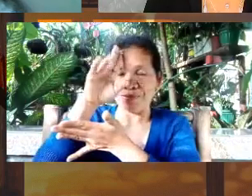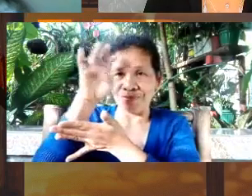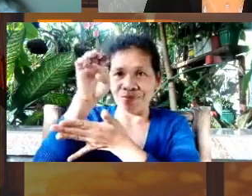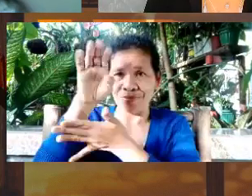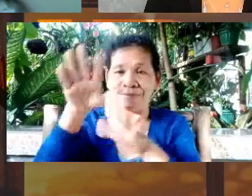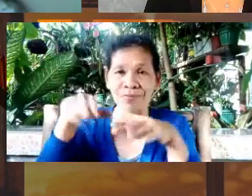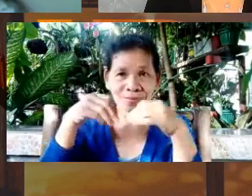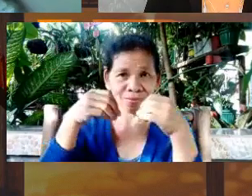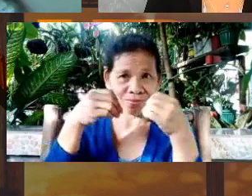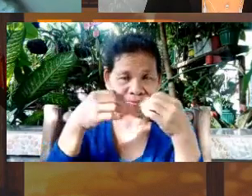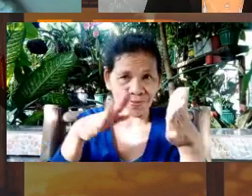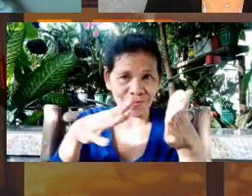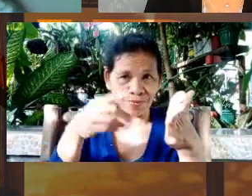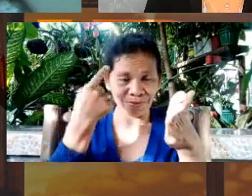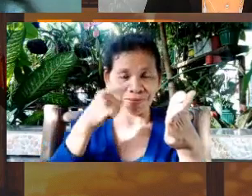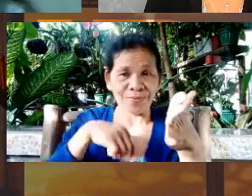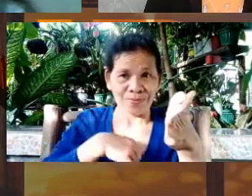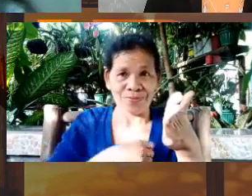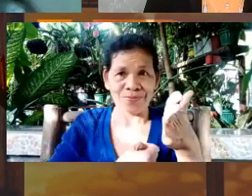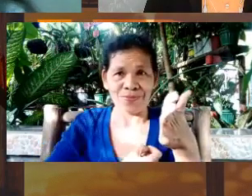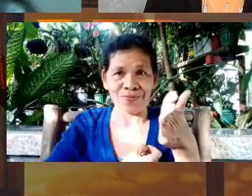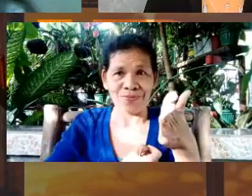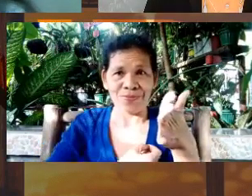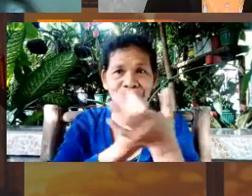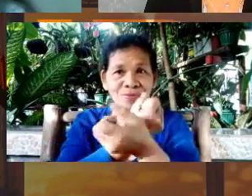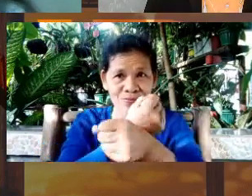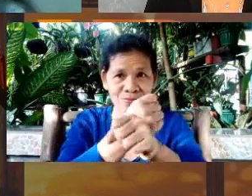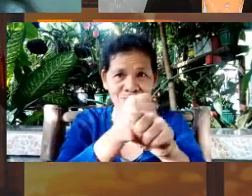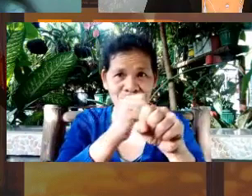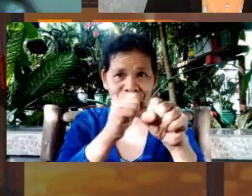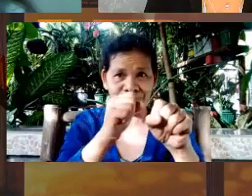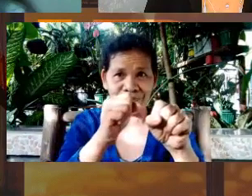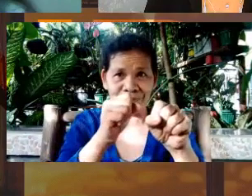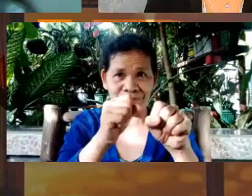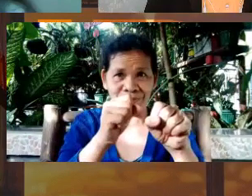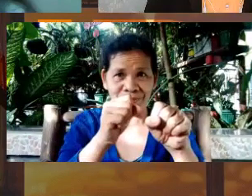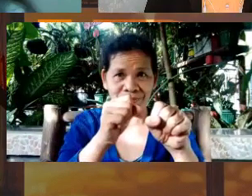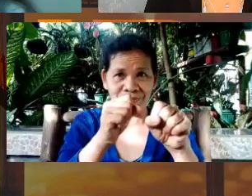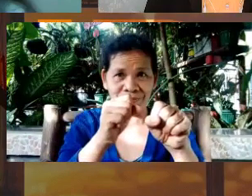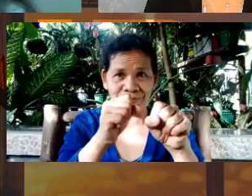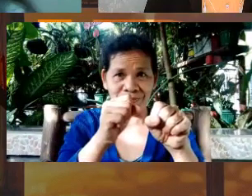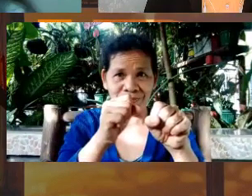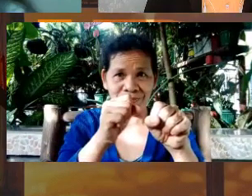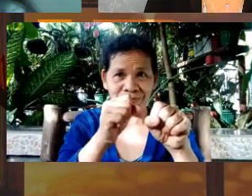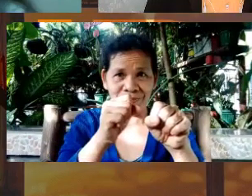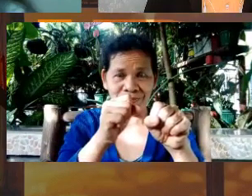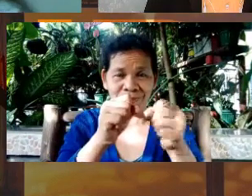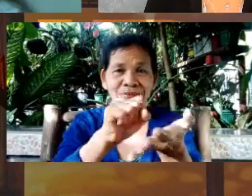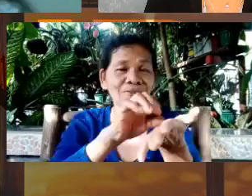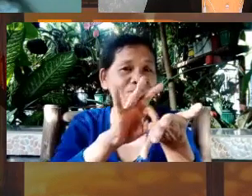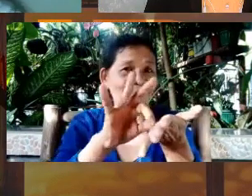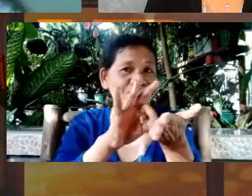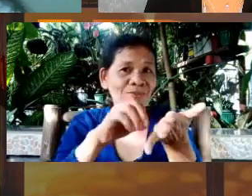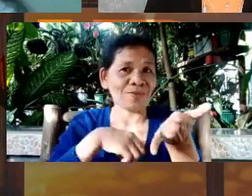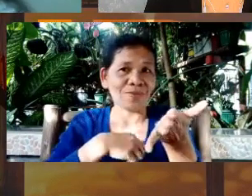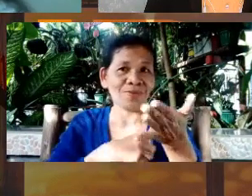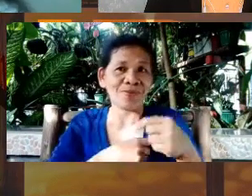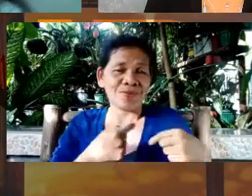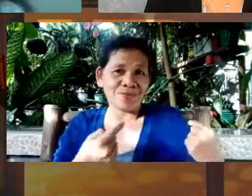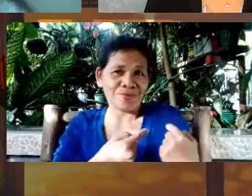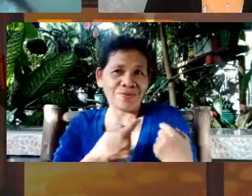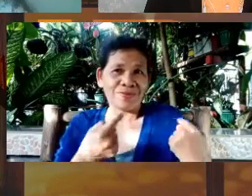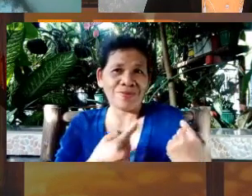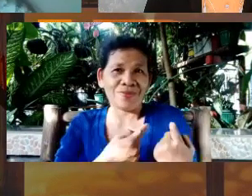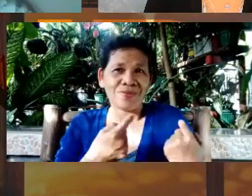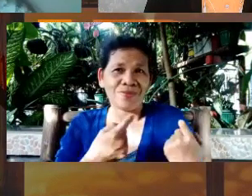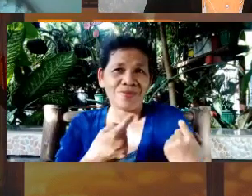na anak po, no? Para po sa magkaroon po ng kapatawaran po ang atin po mga pagkakasala. No?